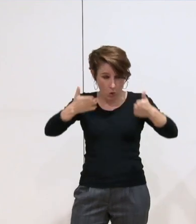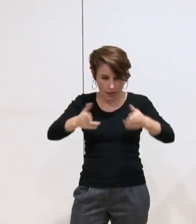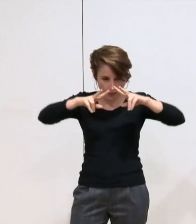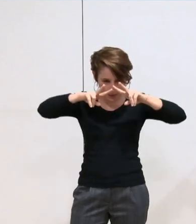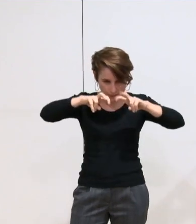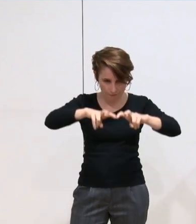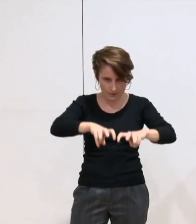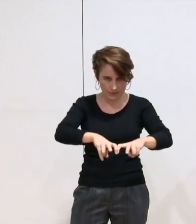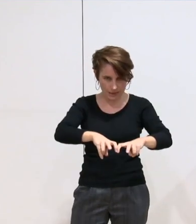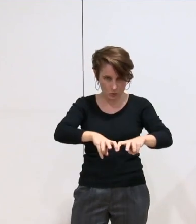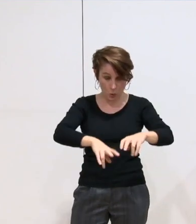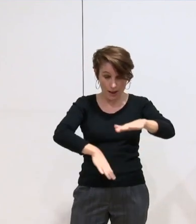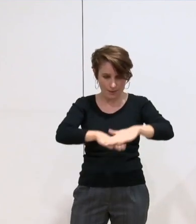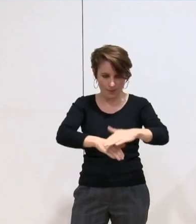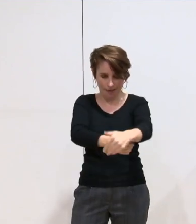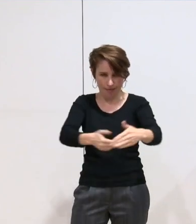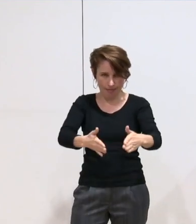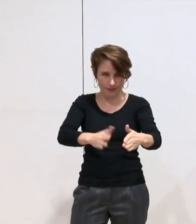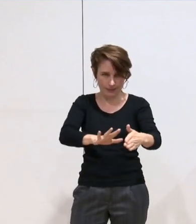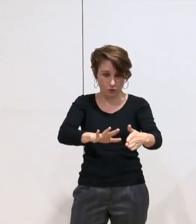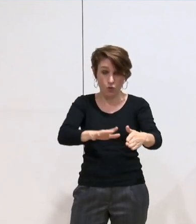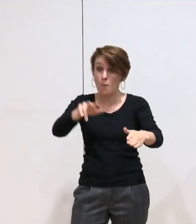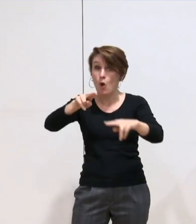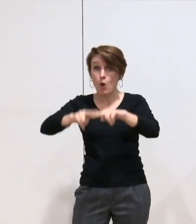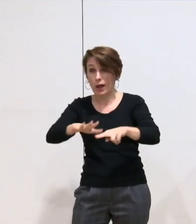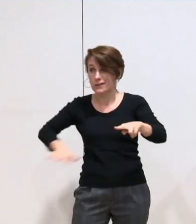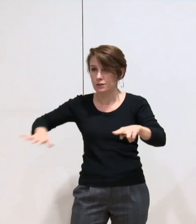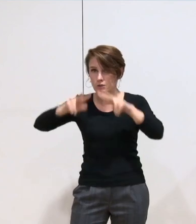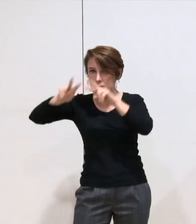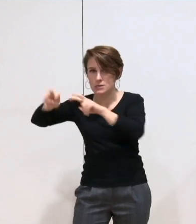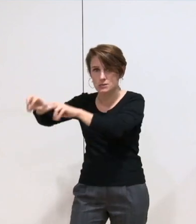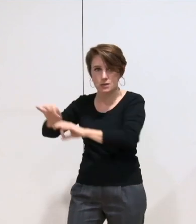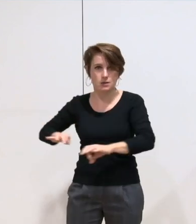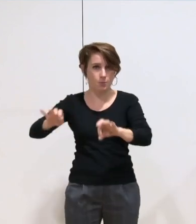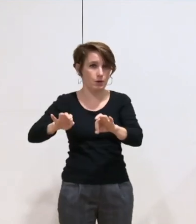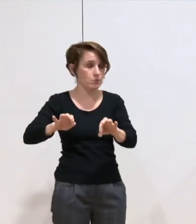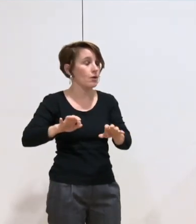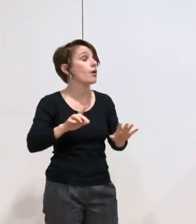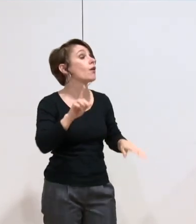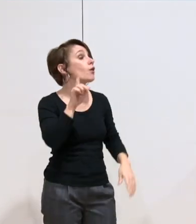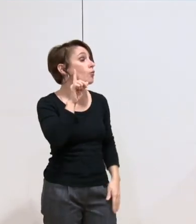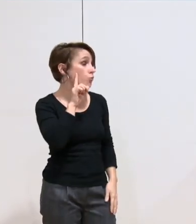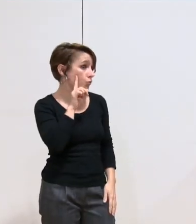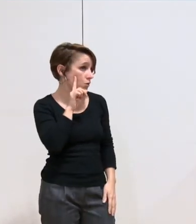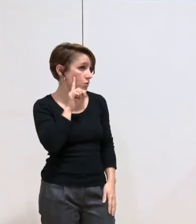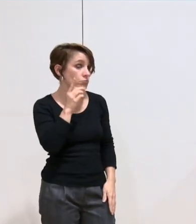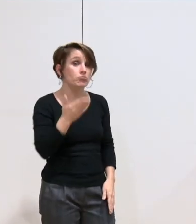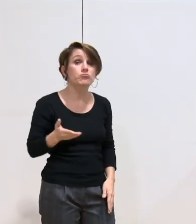restreint. Je tiens à le dire parce que, à écouter les interventions,